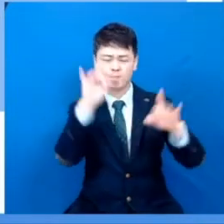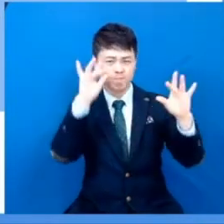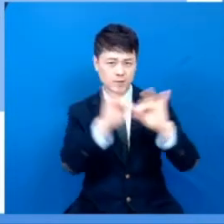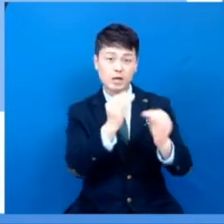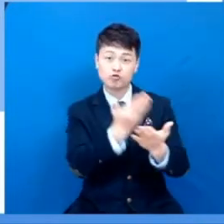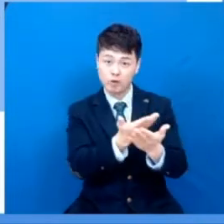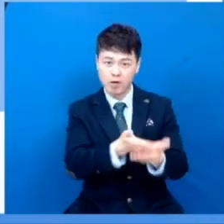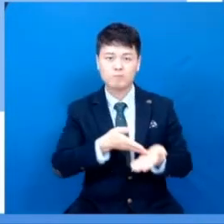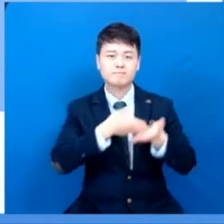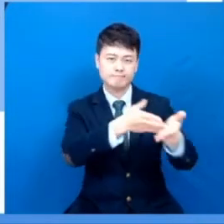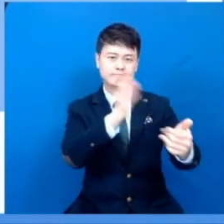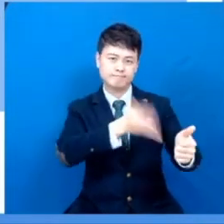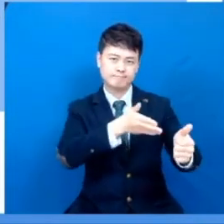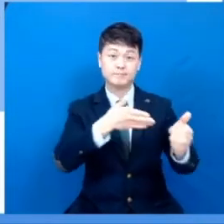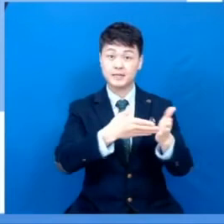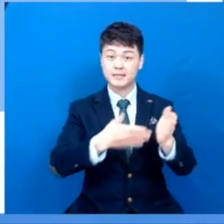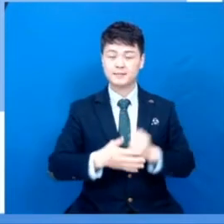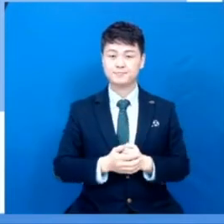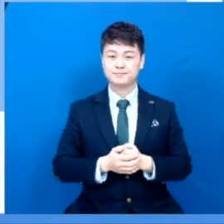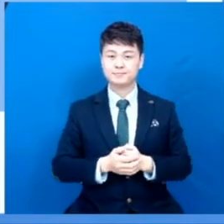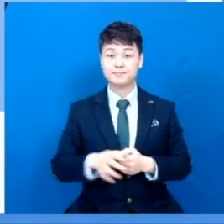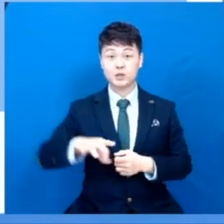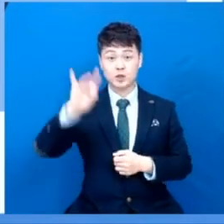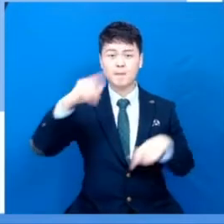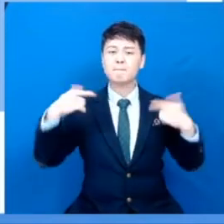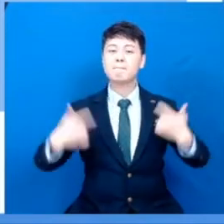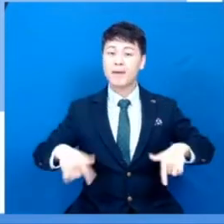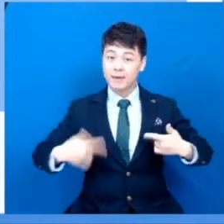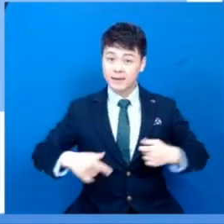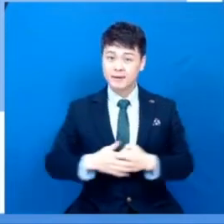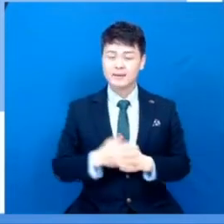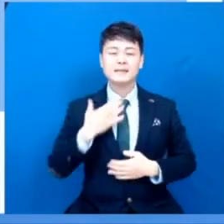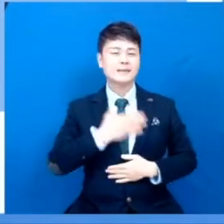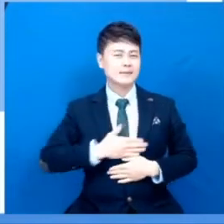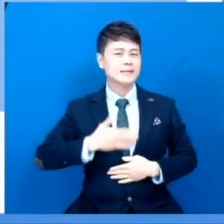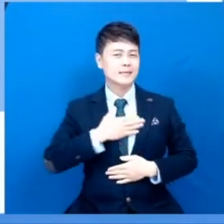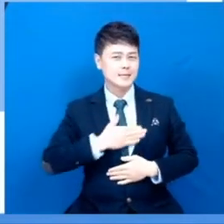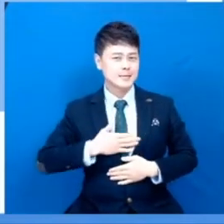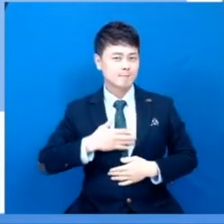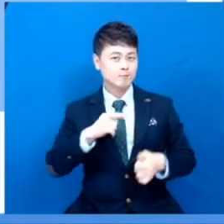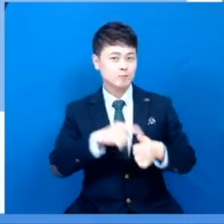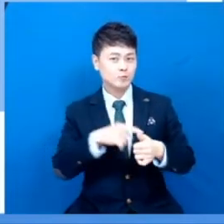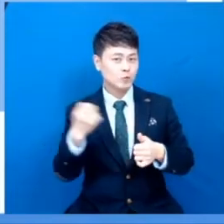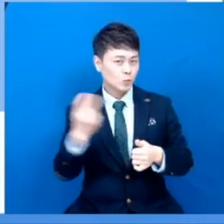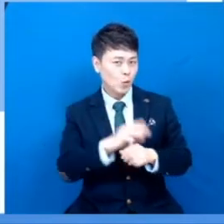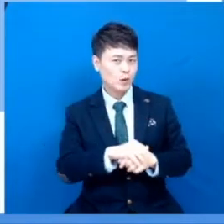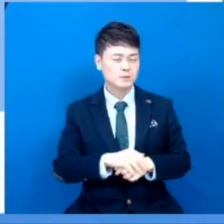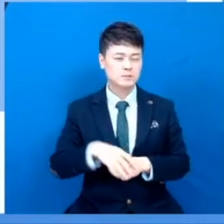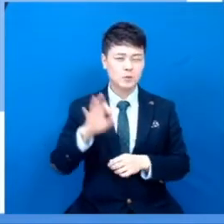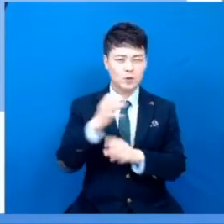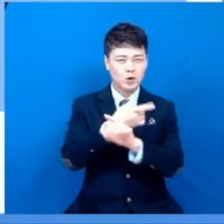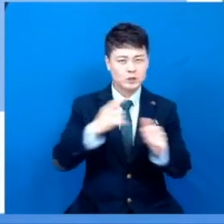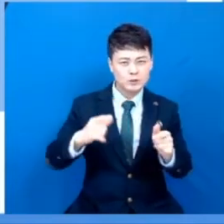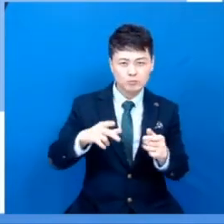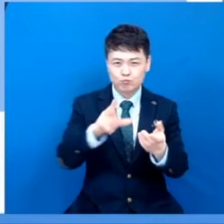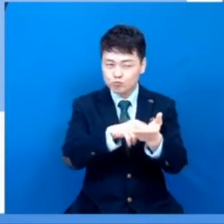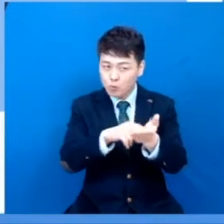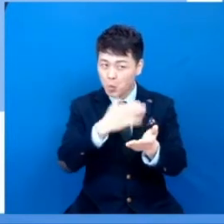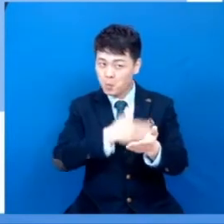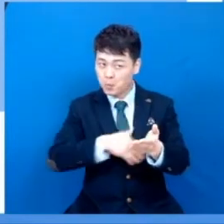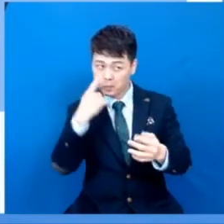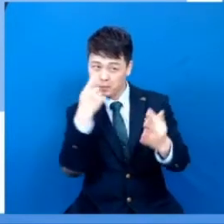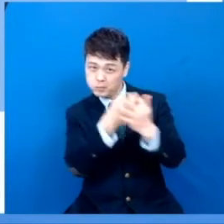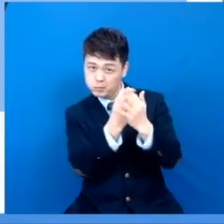드렸습니다 먼저 매일 이용인 의 기분과 생리적 리듬을 확인하기 위해 등원 시